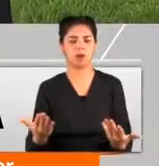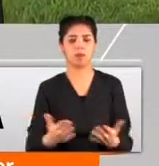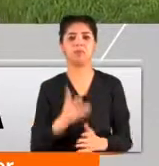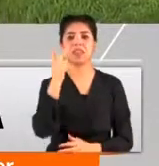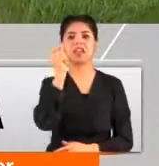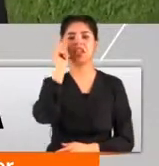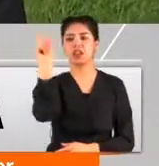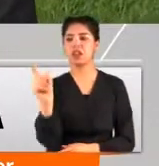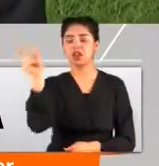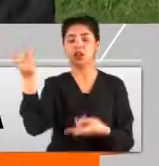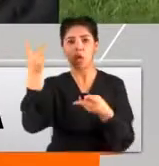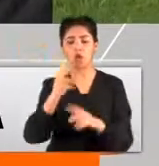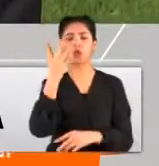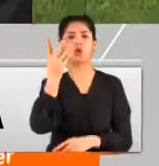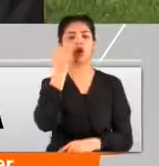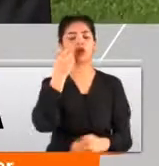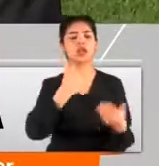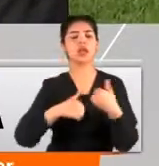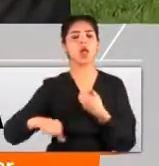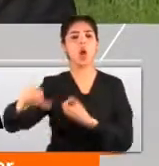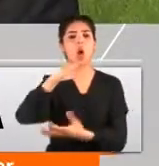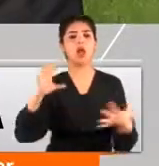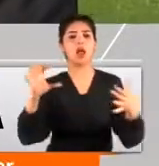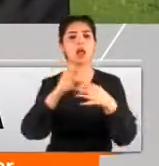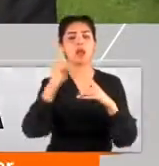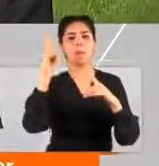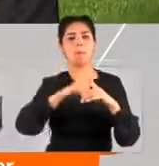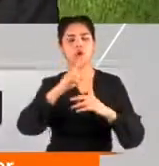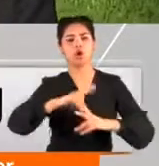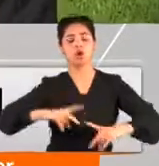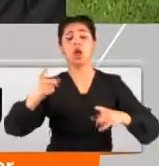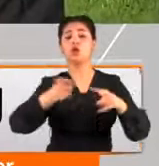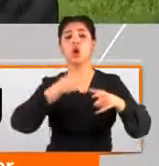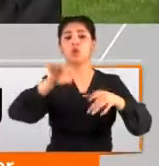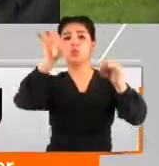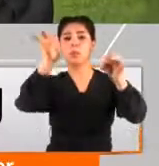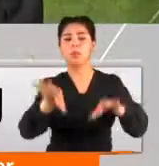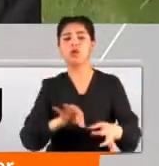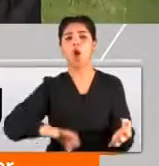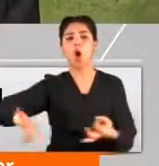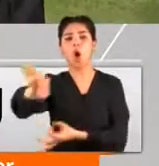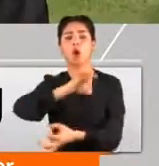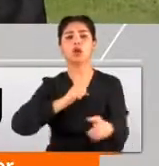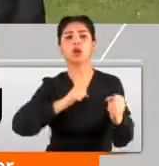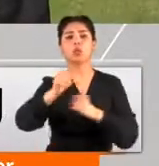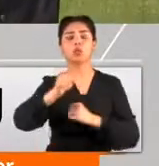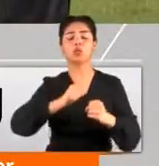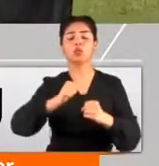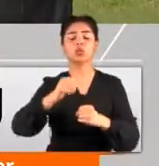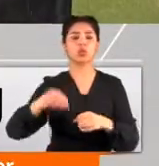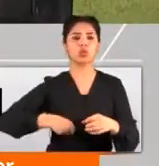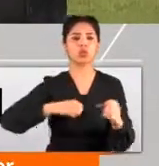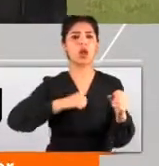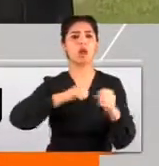2 kişinin öldüğü, 4 kişinin de yaralandığı olayla ilgili polis geniş çaplı soruşturma başlattı. Organize suçlarla Mücadele Şube Müdürlüğü